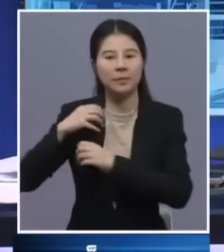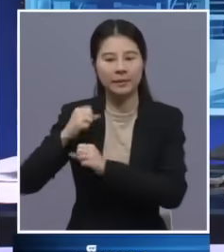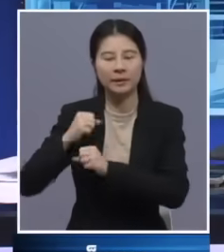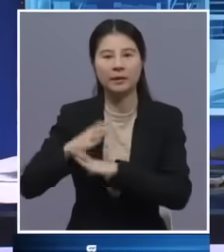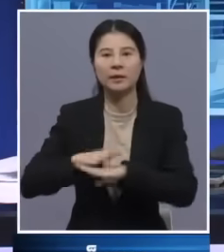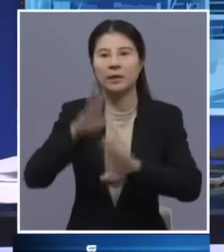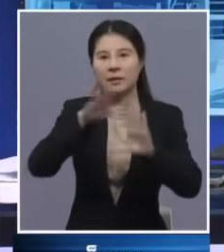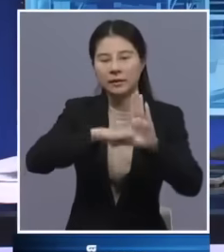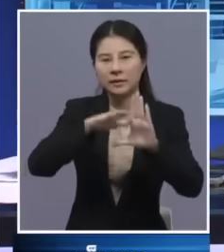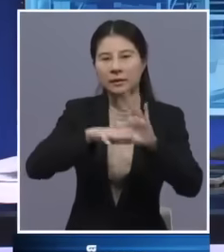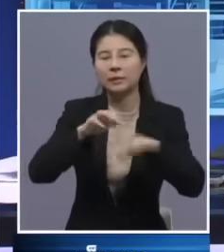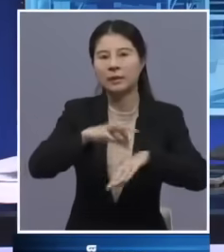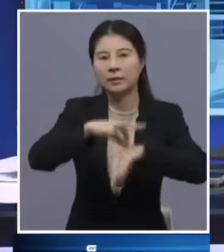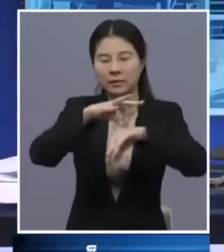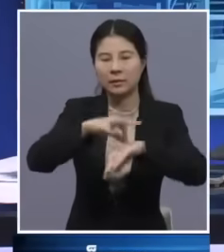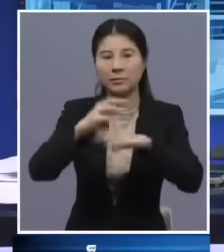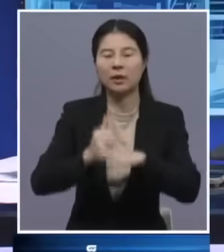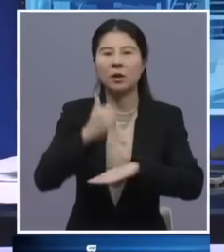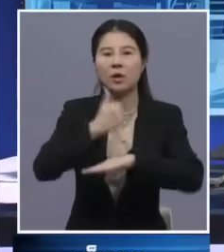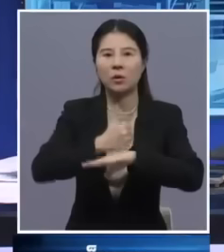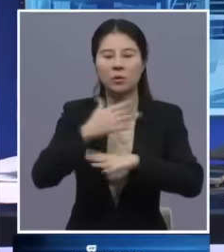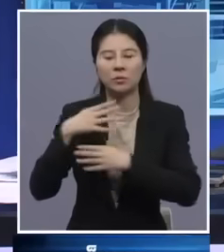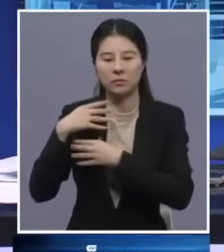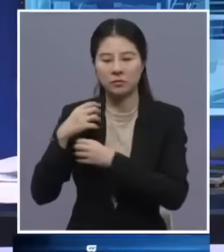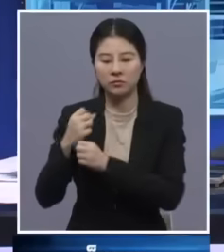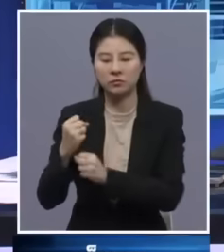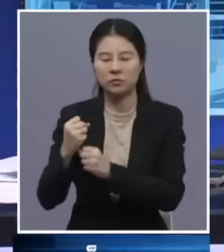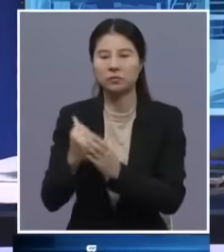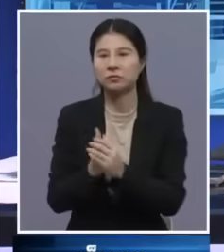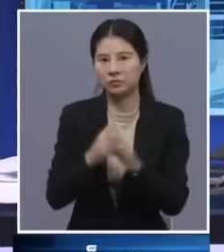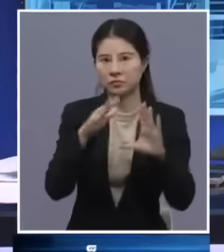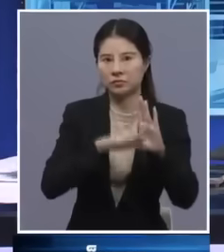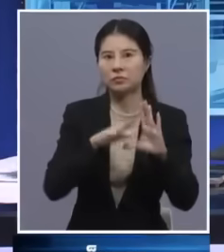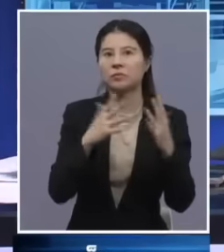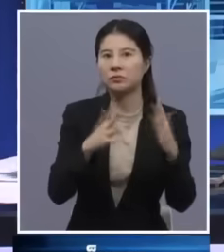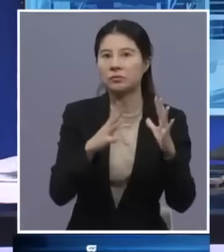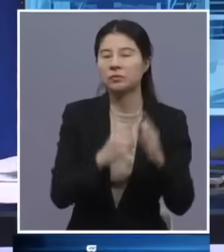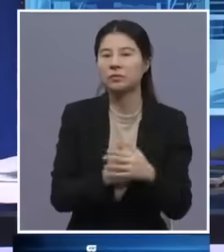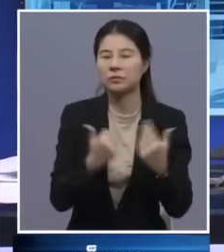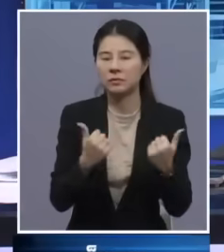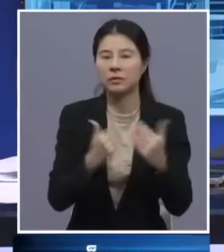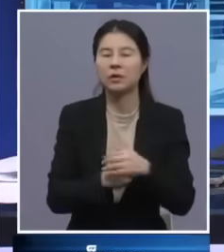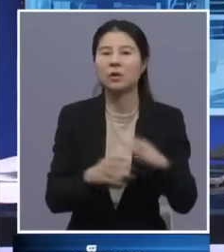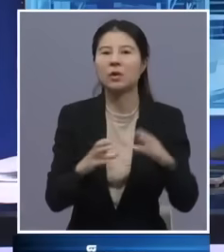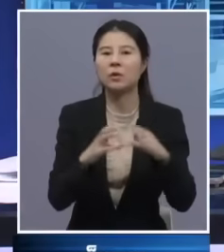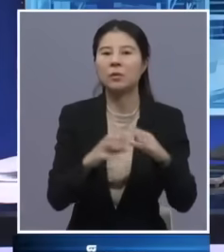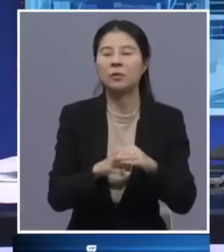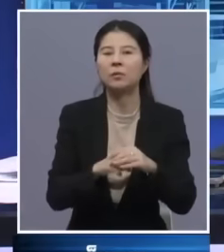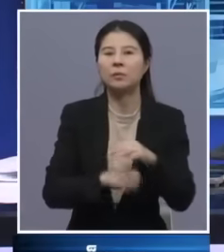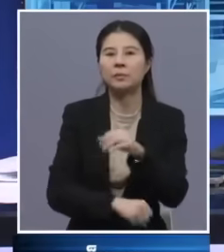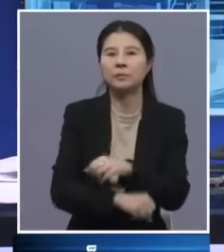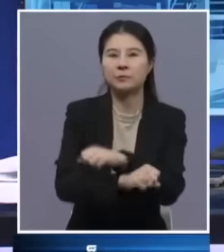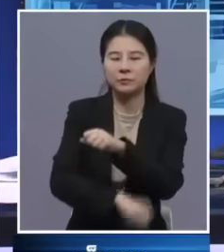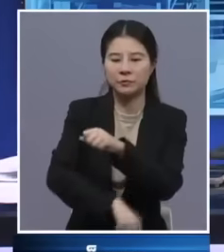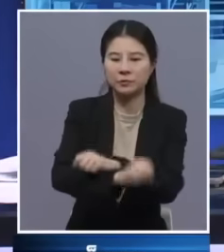าพรรคอันนี้เป็นวงการการเมืองส่วนอีกหนึ่งวงการฟุตบอลนะคะที่จะมีการลงชิงตำแหน่งนายกสมาคมฟุตบอล